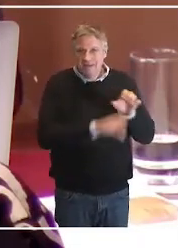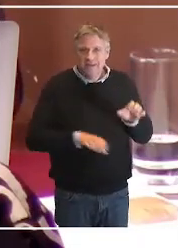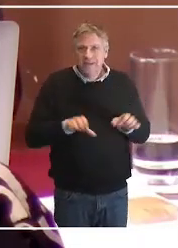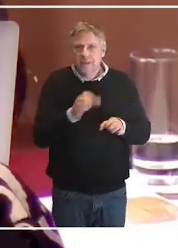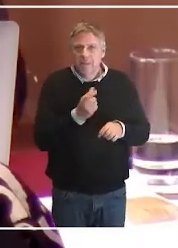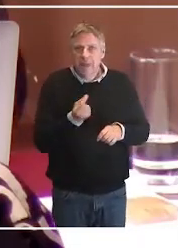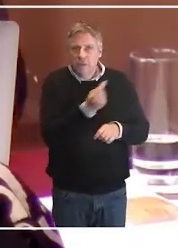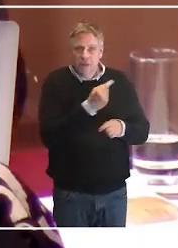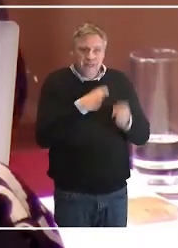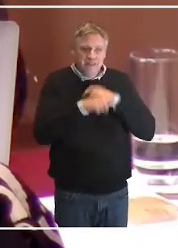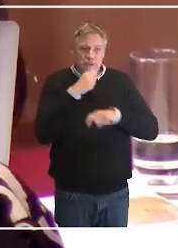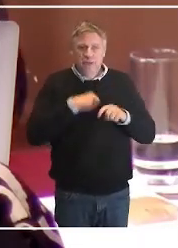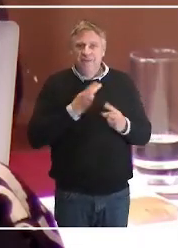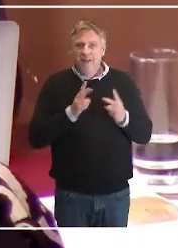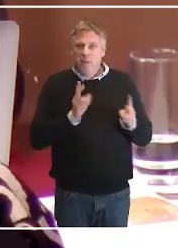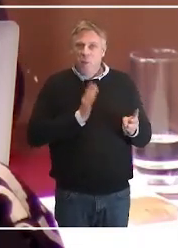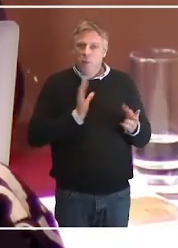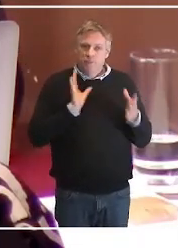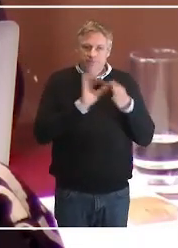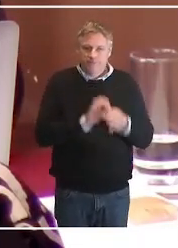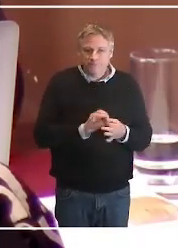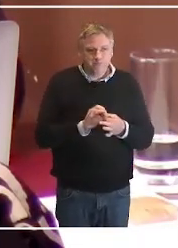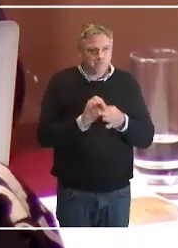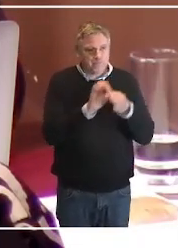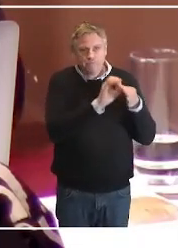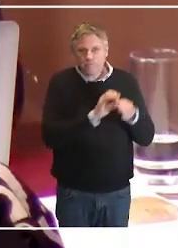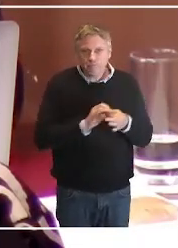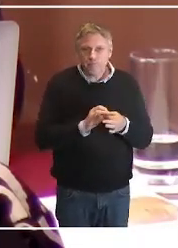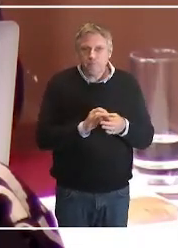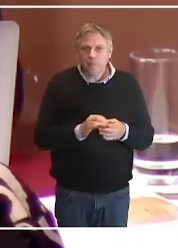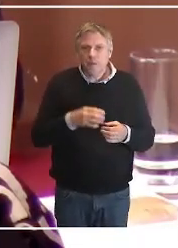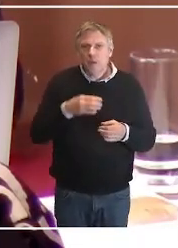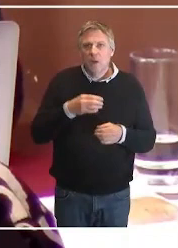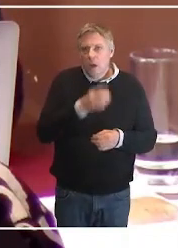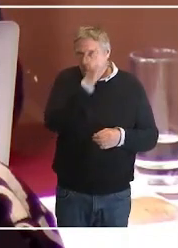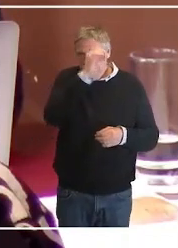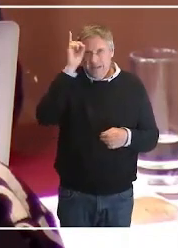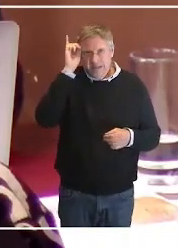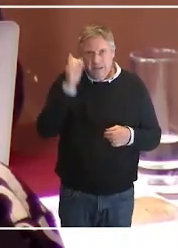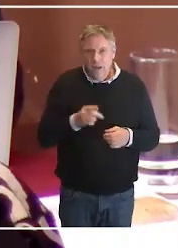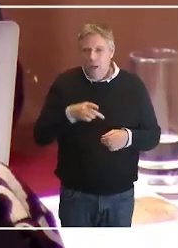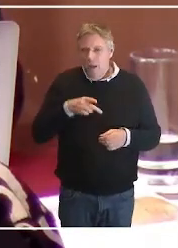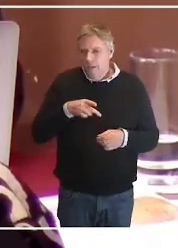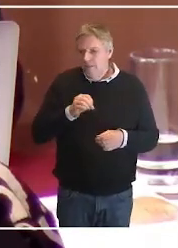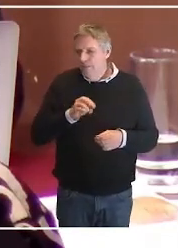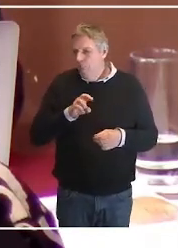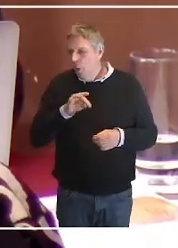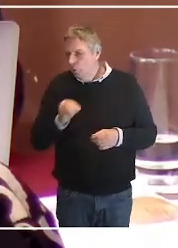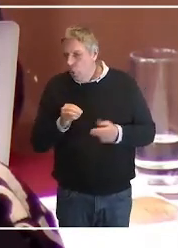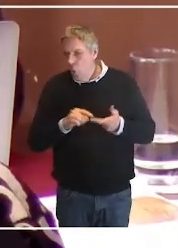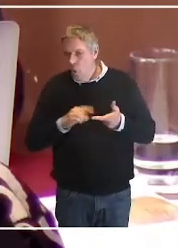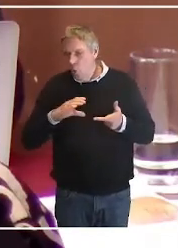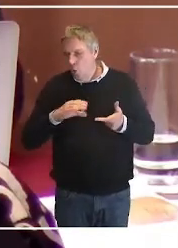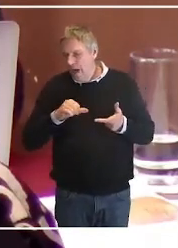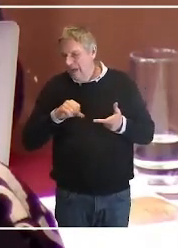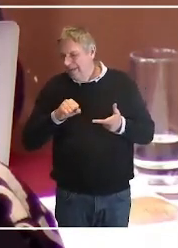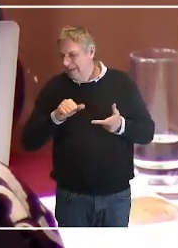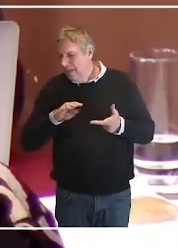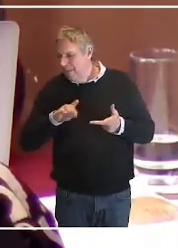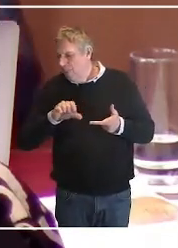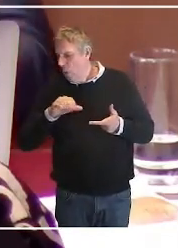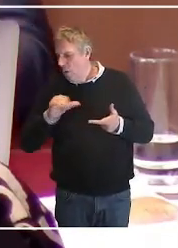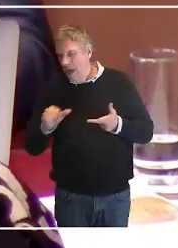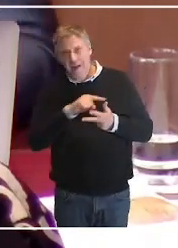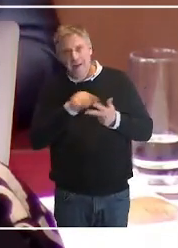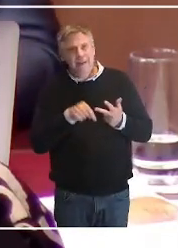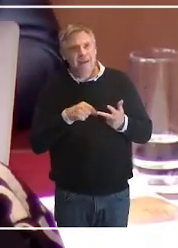partenariats historiques de cette ville, notre proximité géographique avec Madrid, Porto ou Casablanca devrait vous interroger de manière beaucoup plus